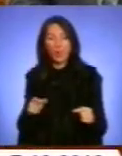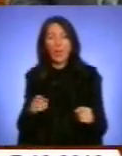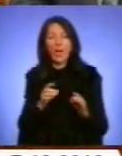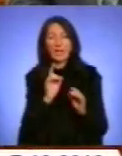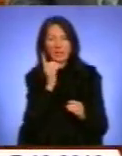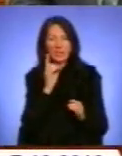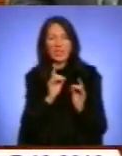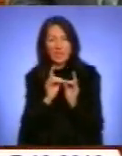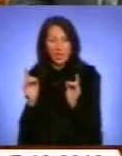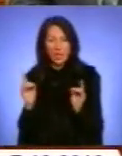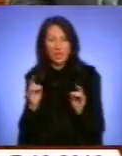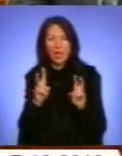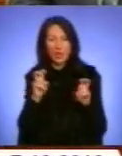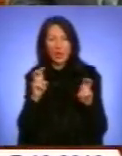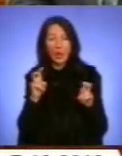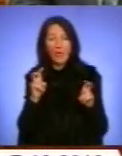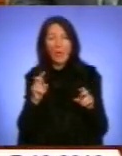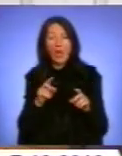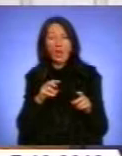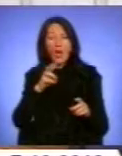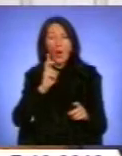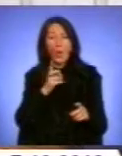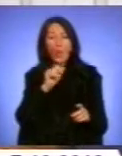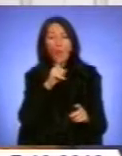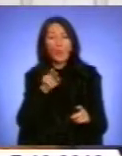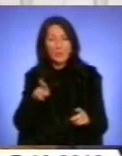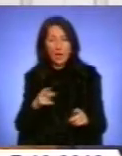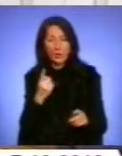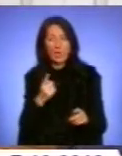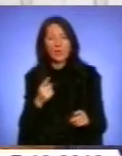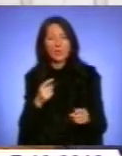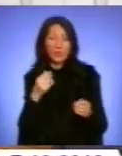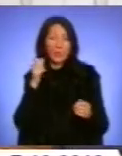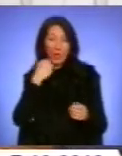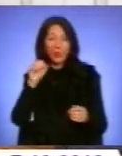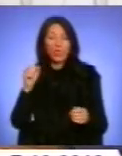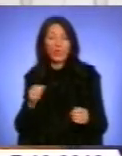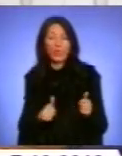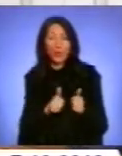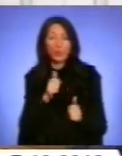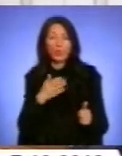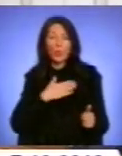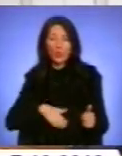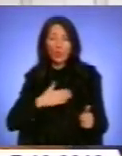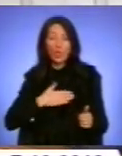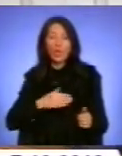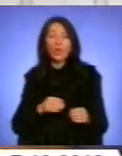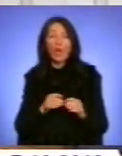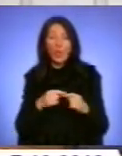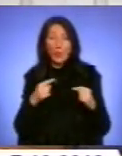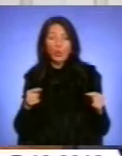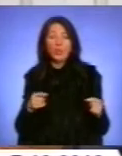торгова марка Кузя, один із переможців конкурсу. Приємно, що наша продукція користується попитом в нашій